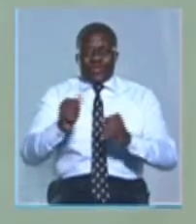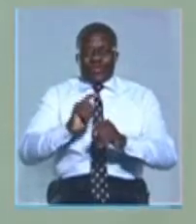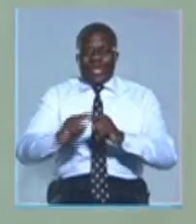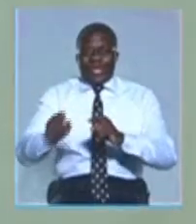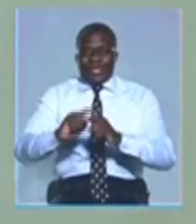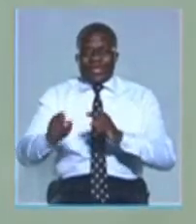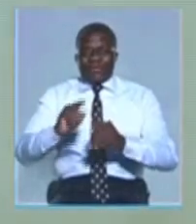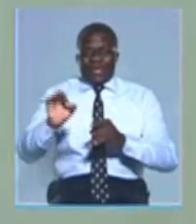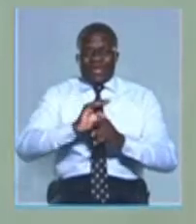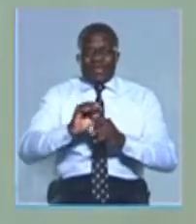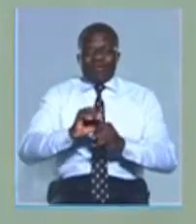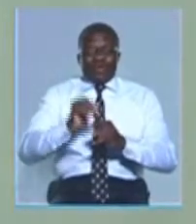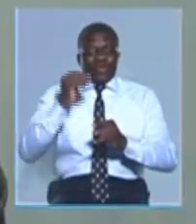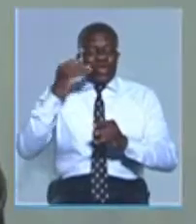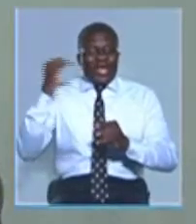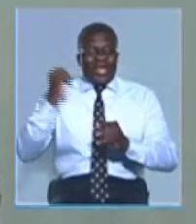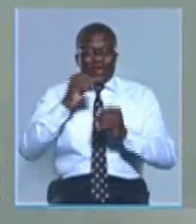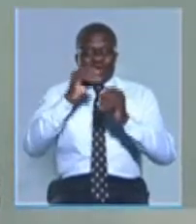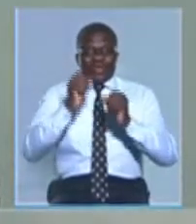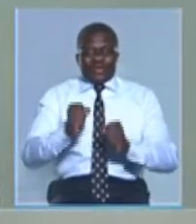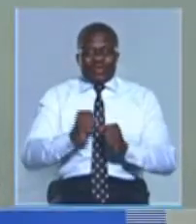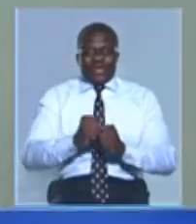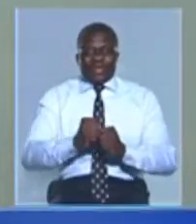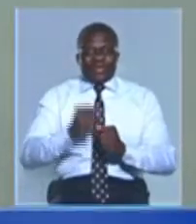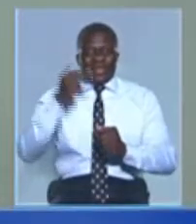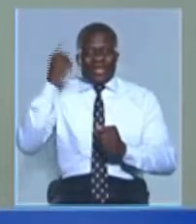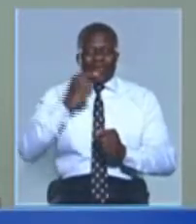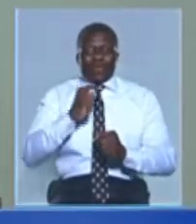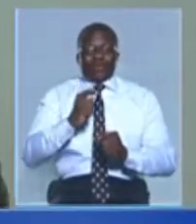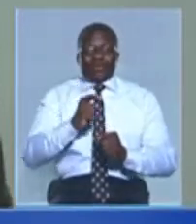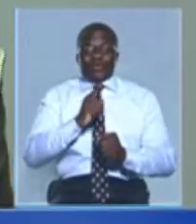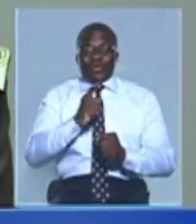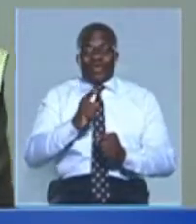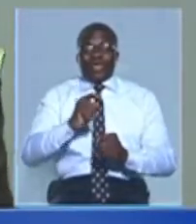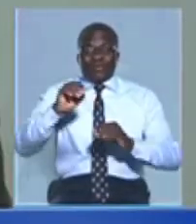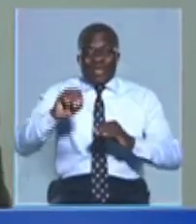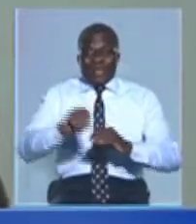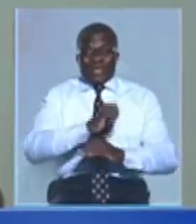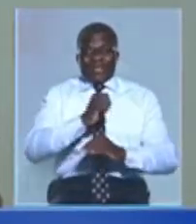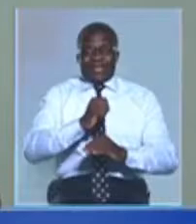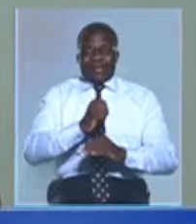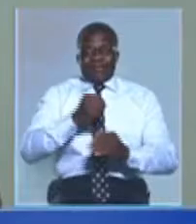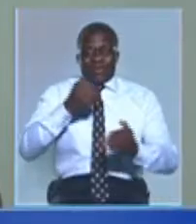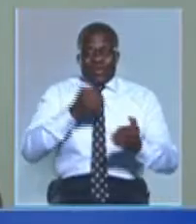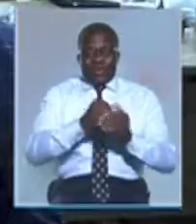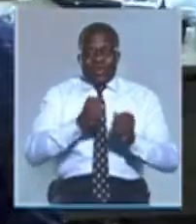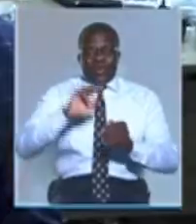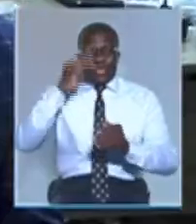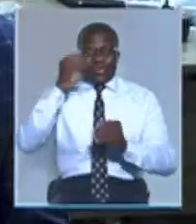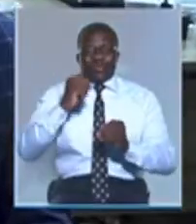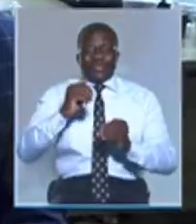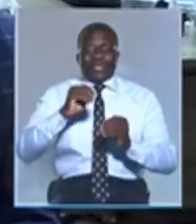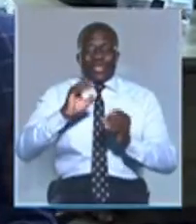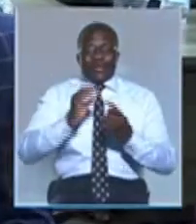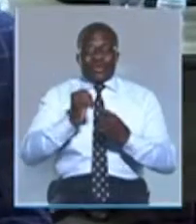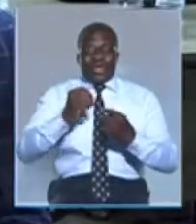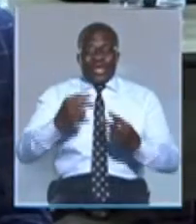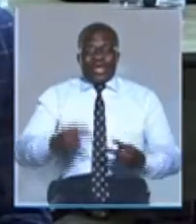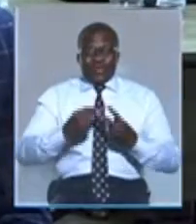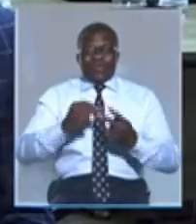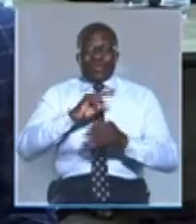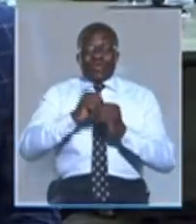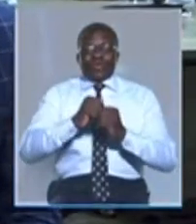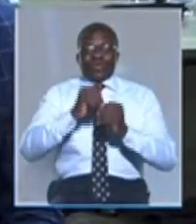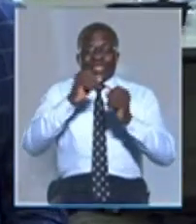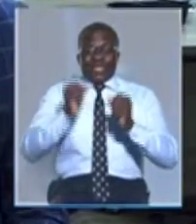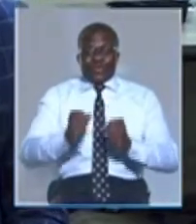différentes fonctions écosystémiques. La préfecture est évidemment engagée aux côtés du ministère du cadre de vie et de toutes ces